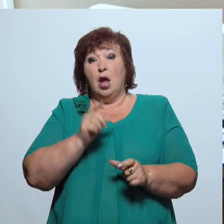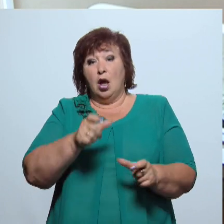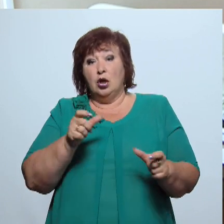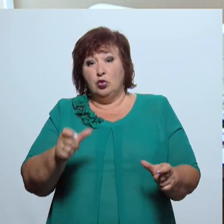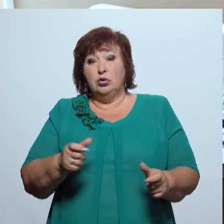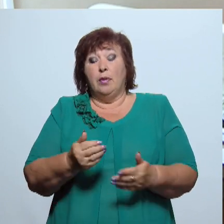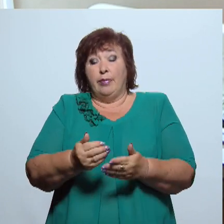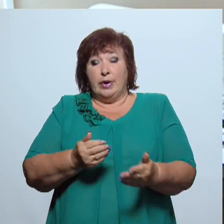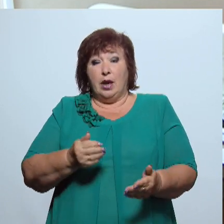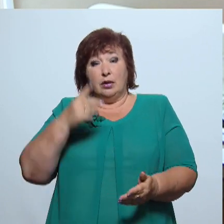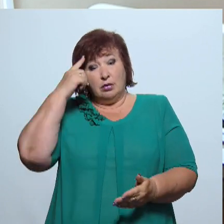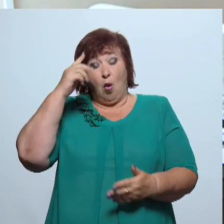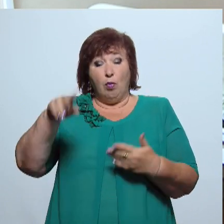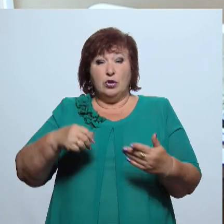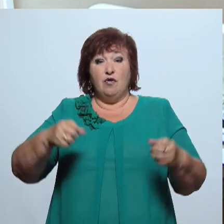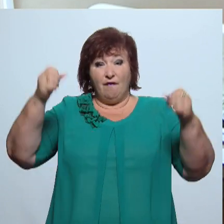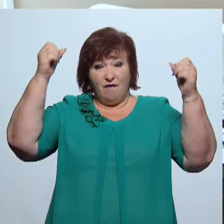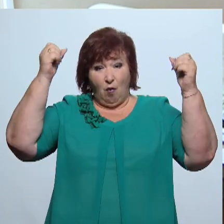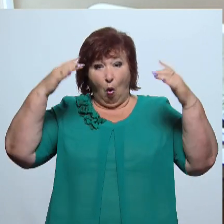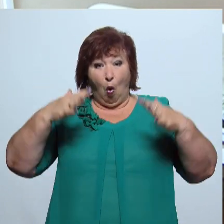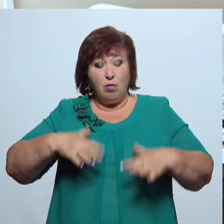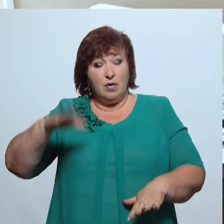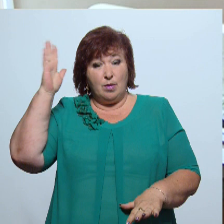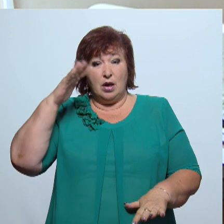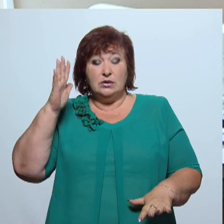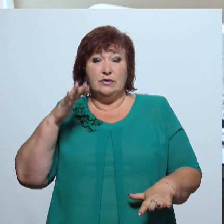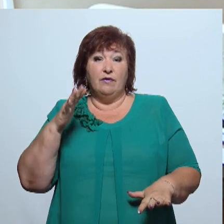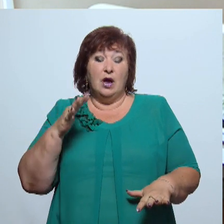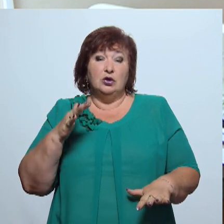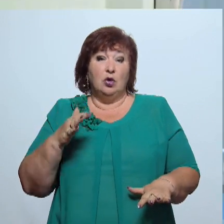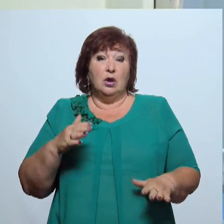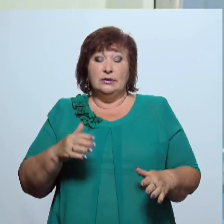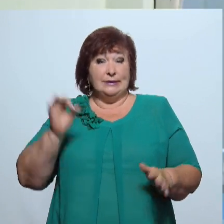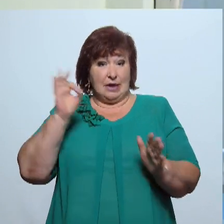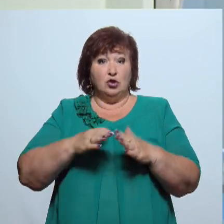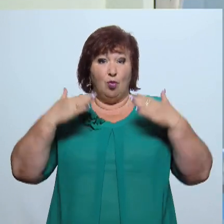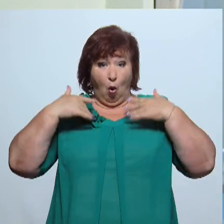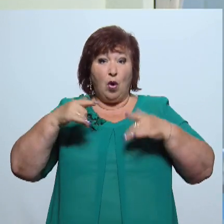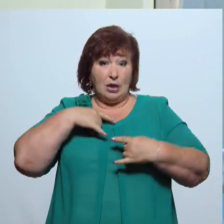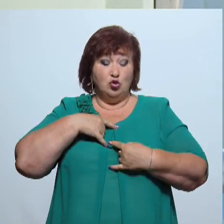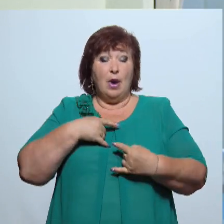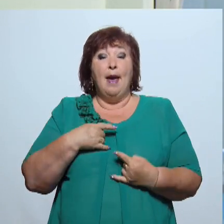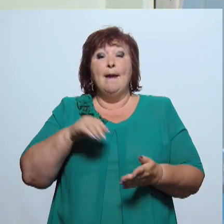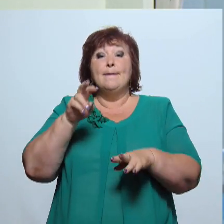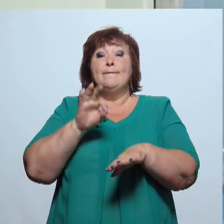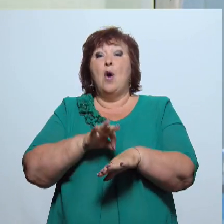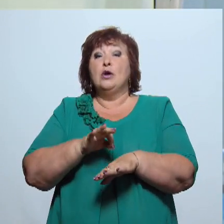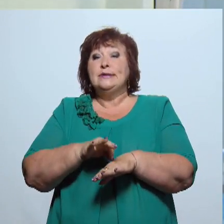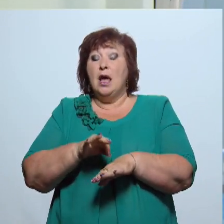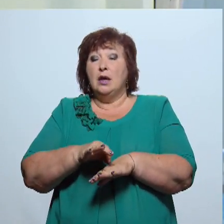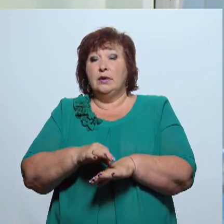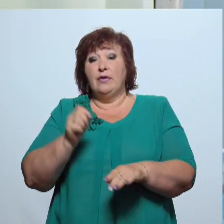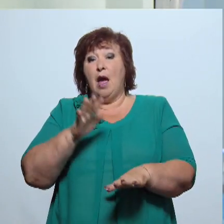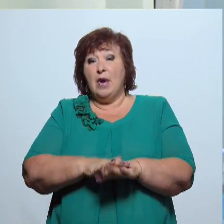предобморочные состояния, но как бы обливались водой холодной прямо вот по верх костюмов. Пациентов хирургического отделения, на базе